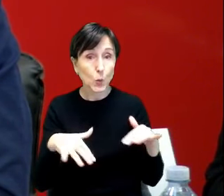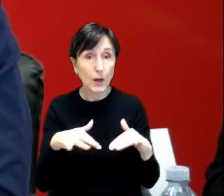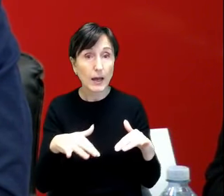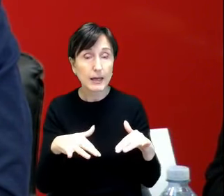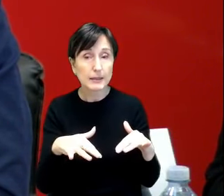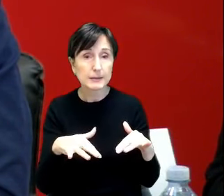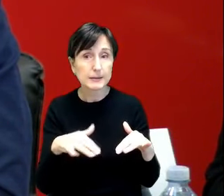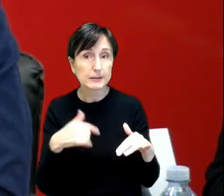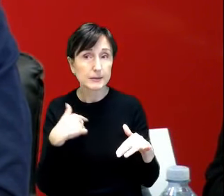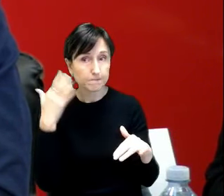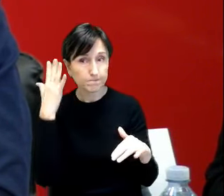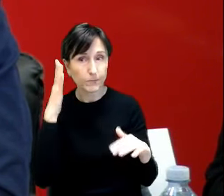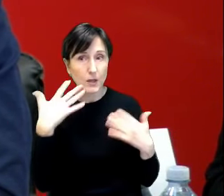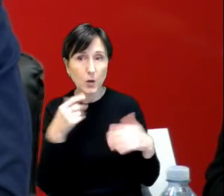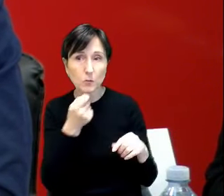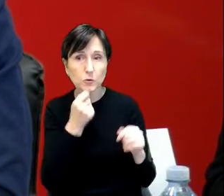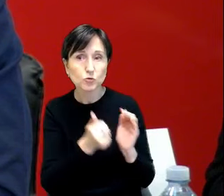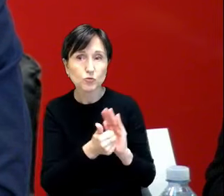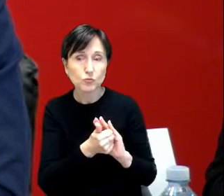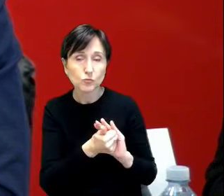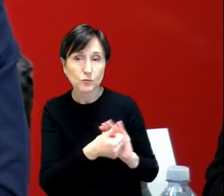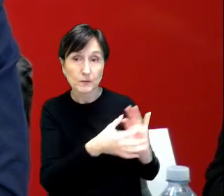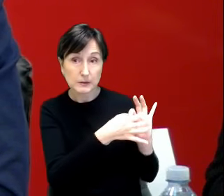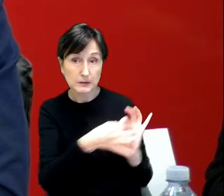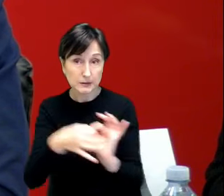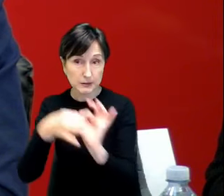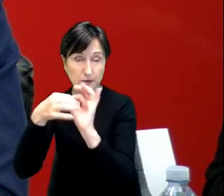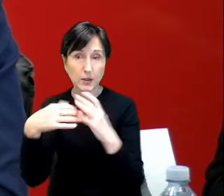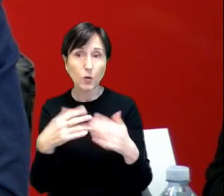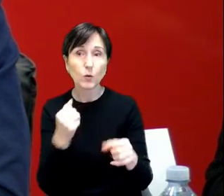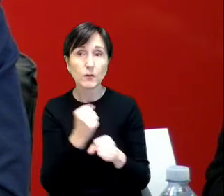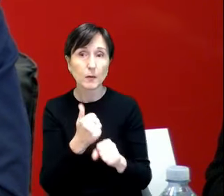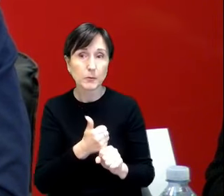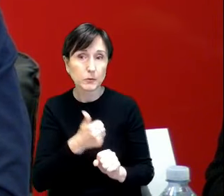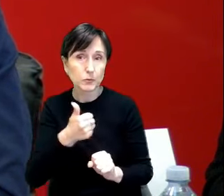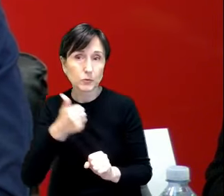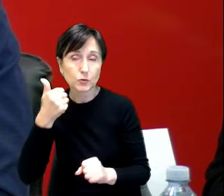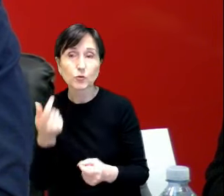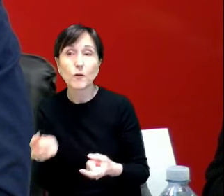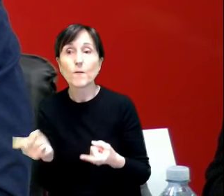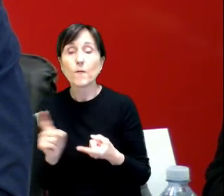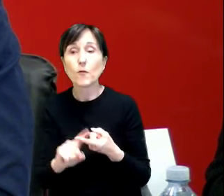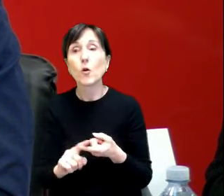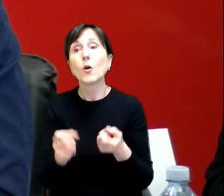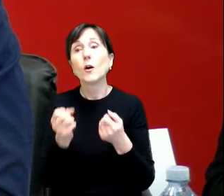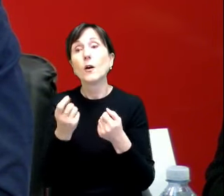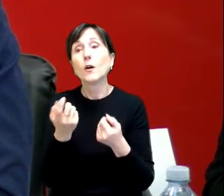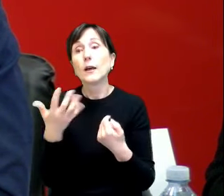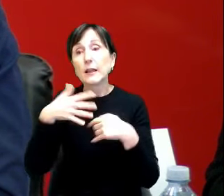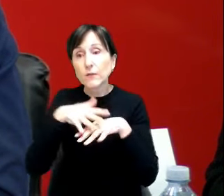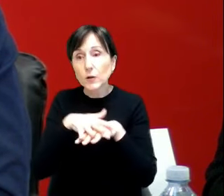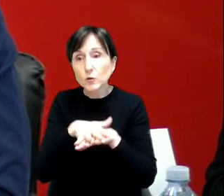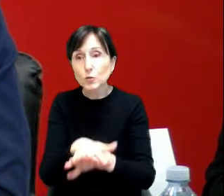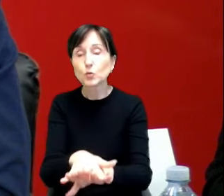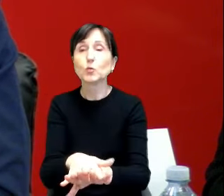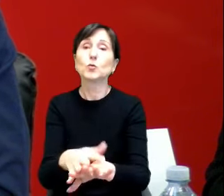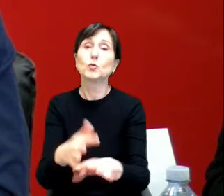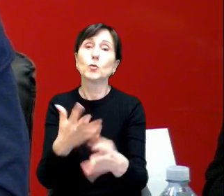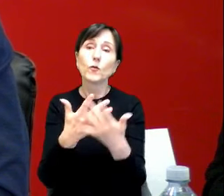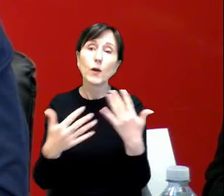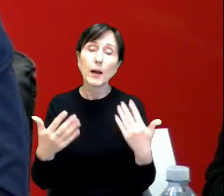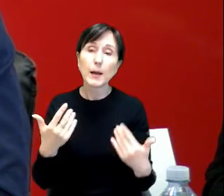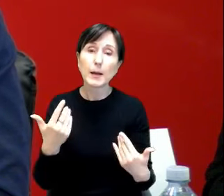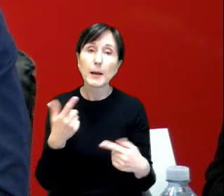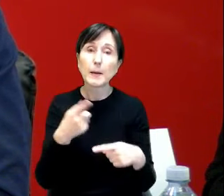akia žiūrint po truputį gerėja ir dėl dėl pačios infrastruktūros klausimų dėl dėl priemonių kaip pavyzdžiui ten meninėj